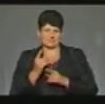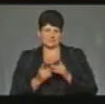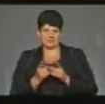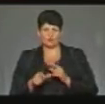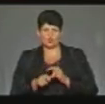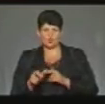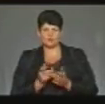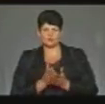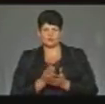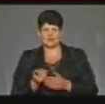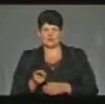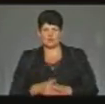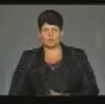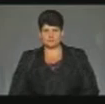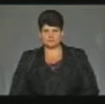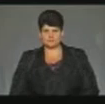Тернополя.